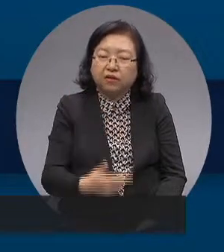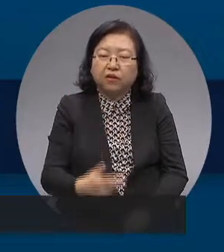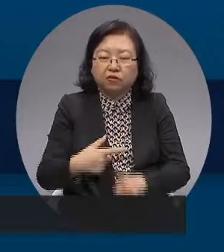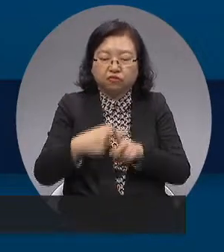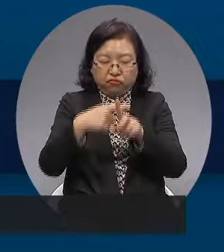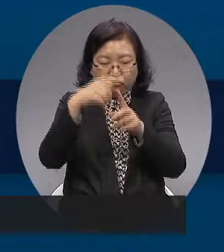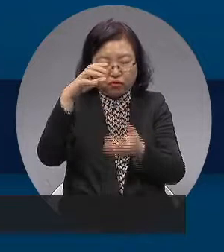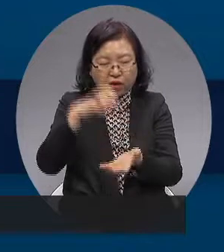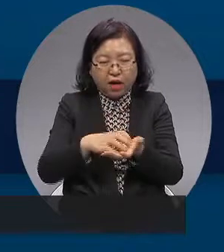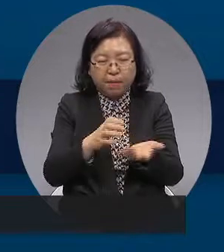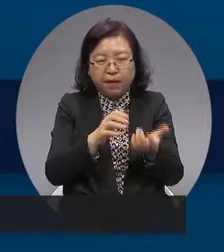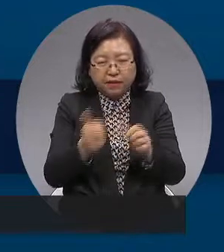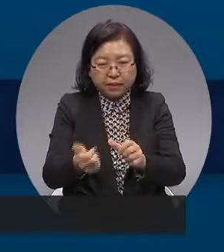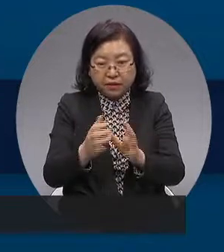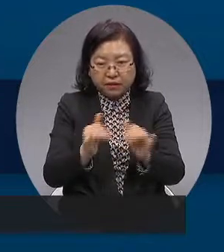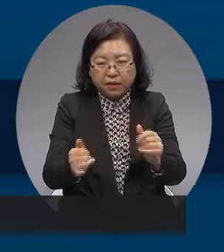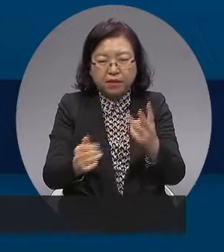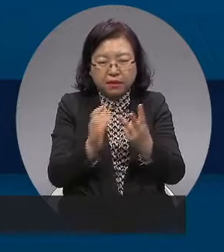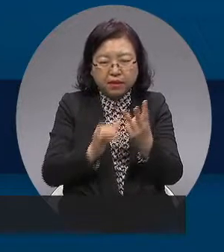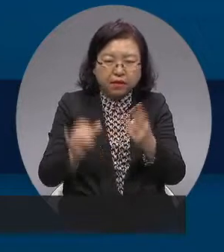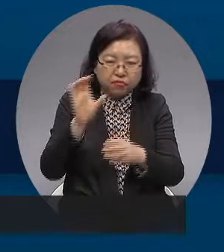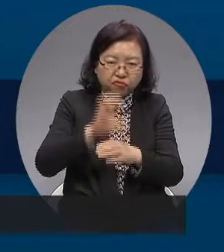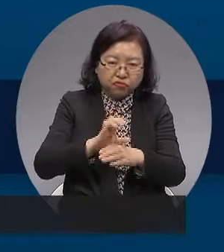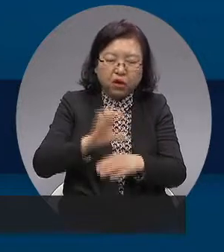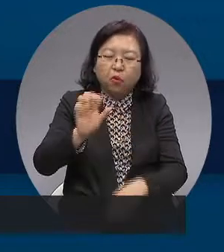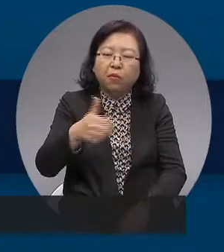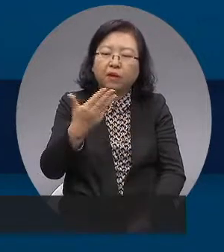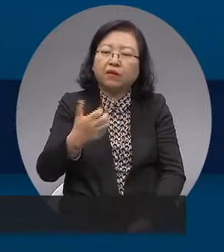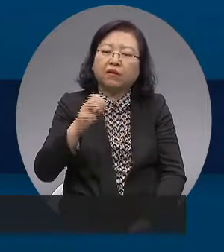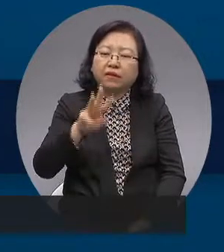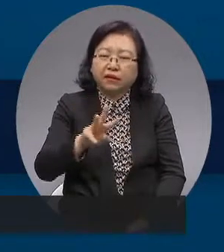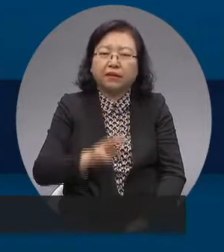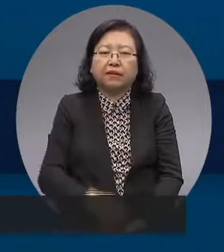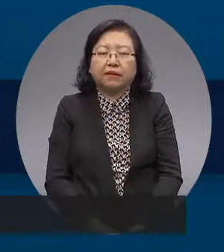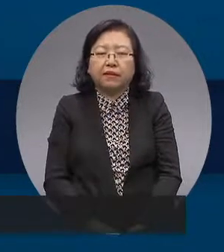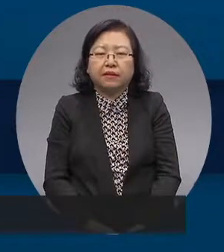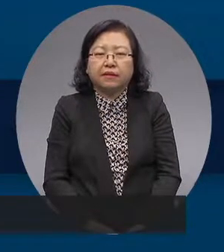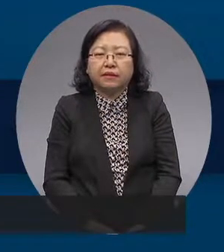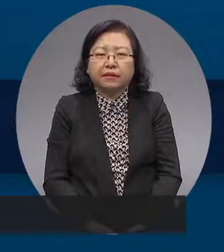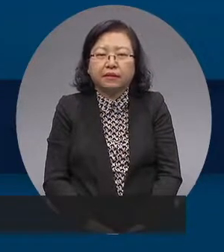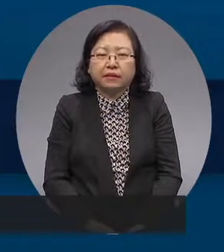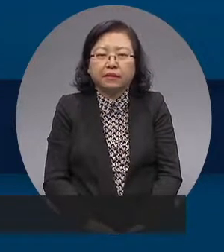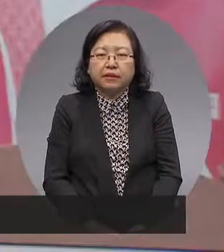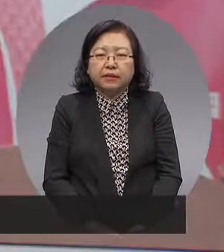누적 사망은 3명 늘어 583명입니다.